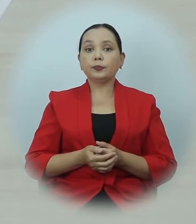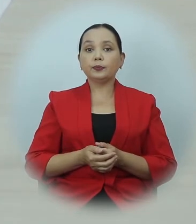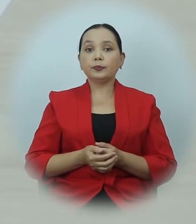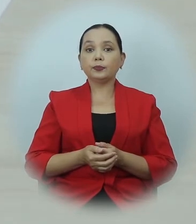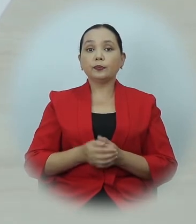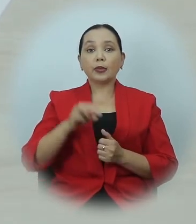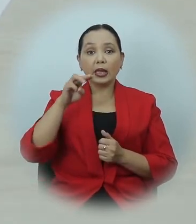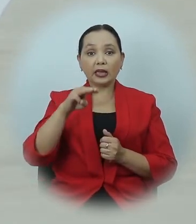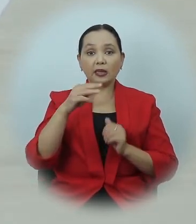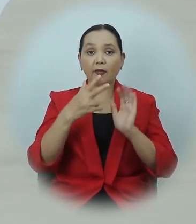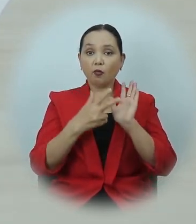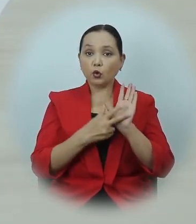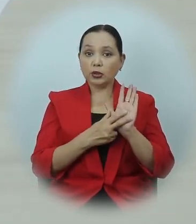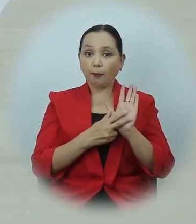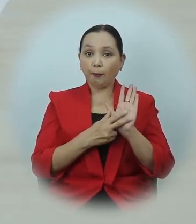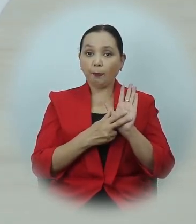Т7,